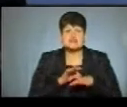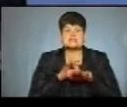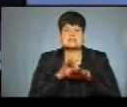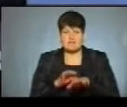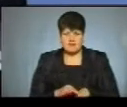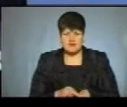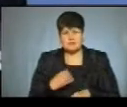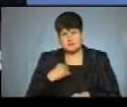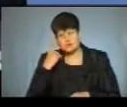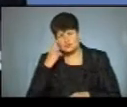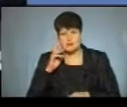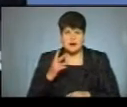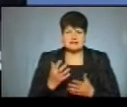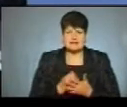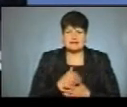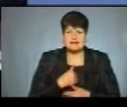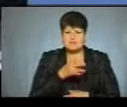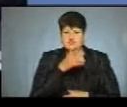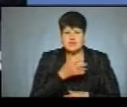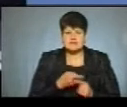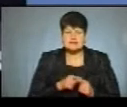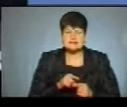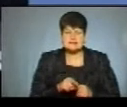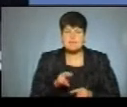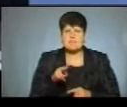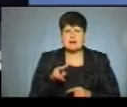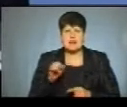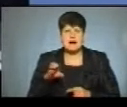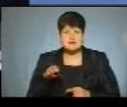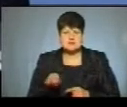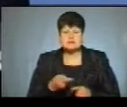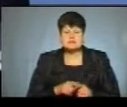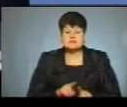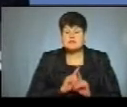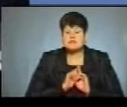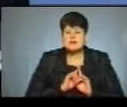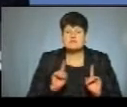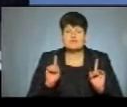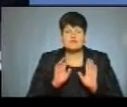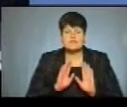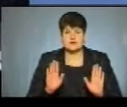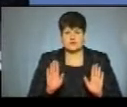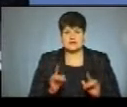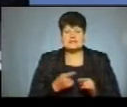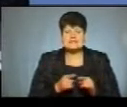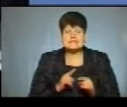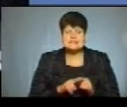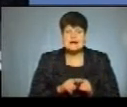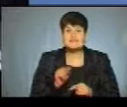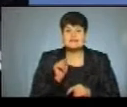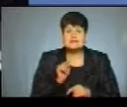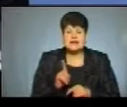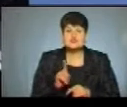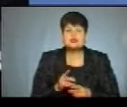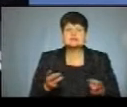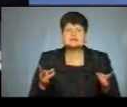думаємо, як знайти на це нам час. Бо Пласт – це неймовірно. Пласт – це те, в що